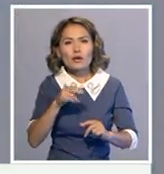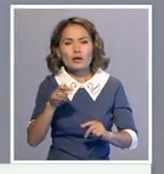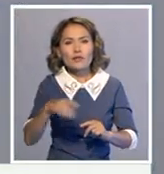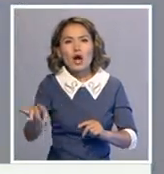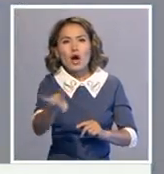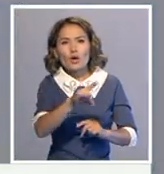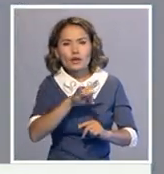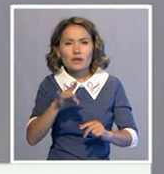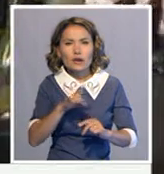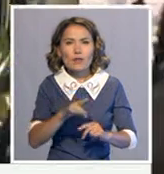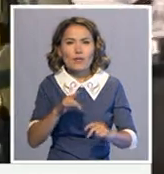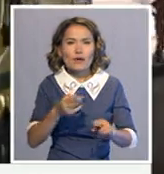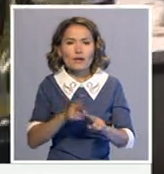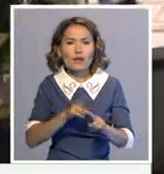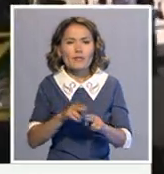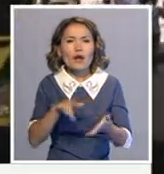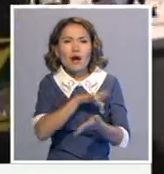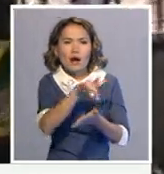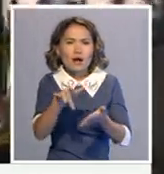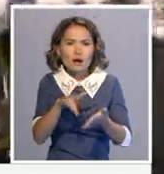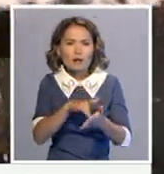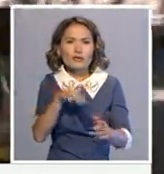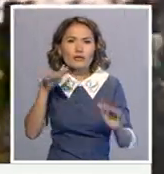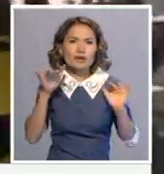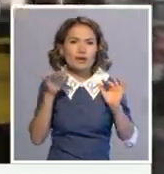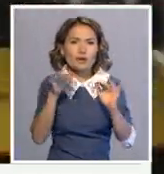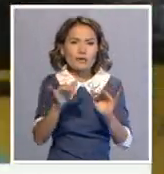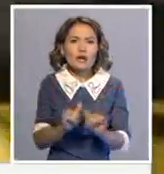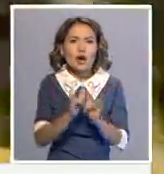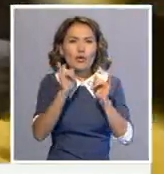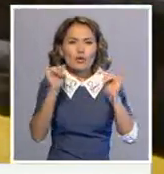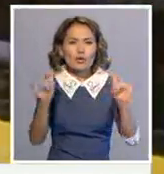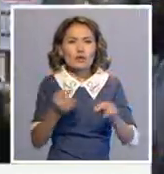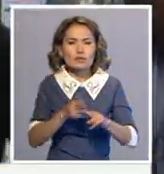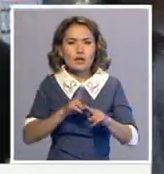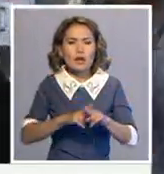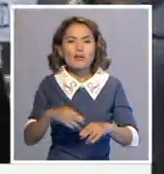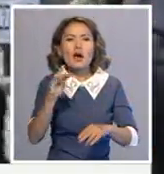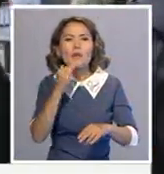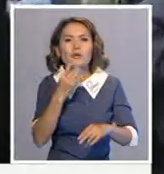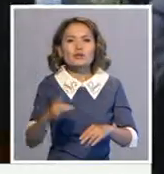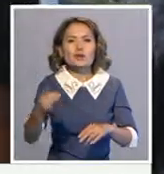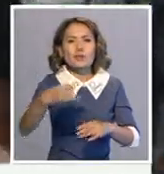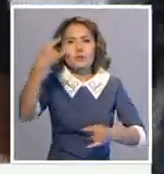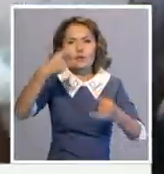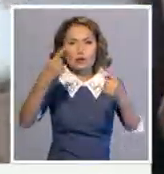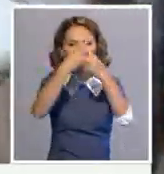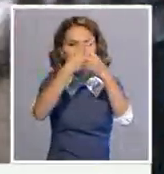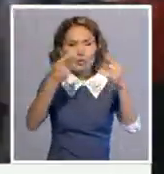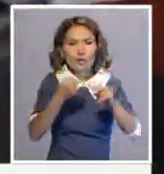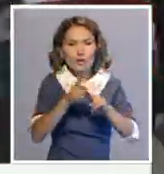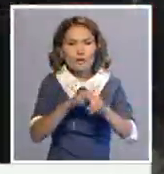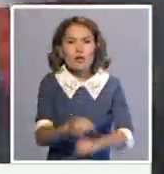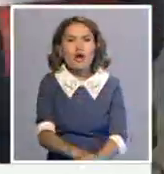ауданына лагерлер құрып, 1,5 айдан бері митинг өткізген болатын. Бірақ Мысыр мемлекеттік телеарнасының хабарлауынша, қостар бүгін таңертең бұзылған.